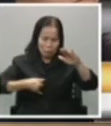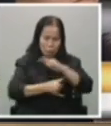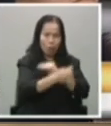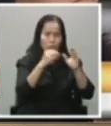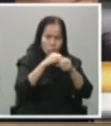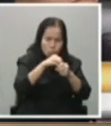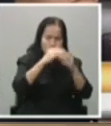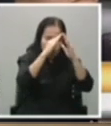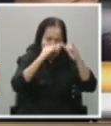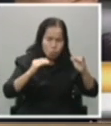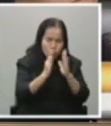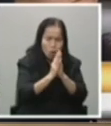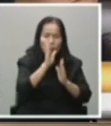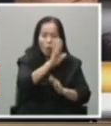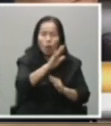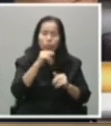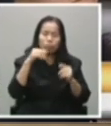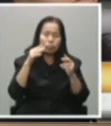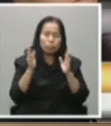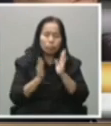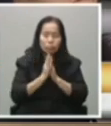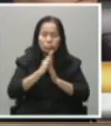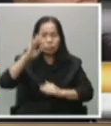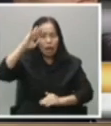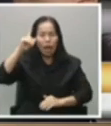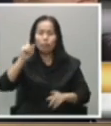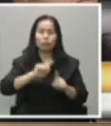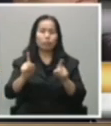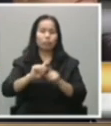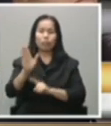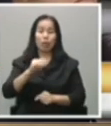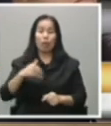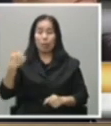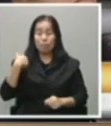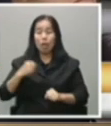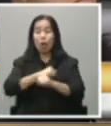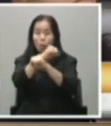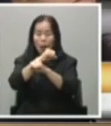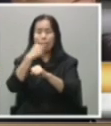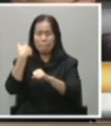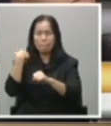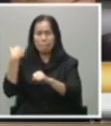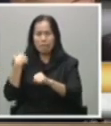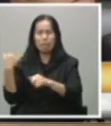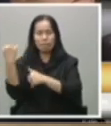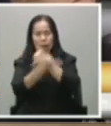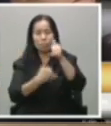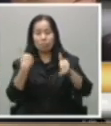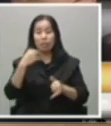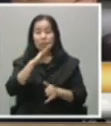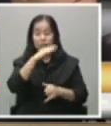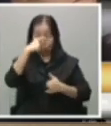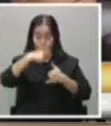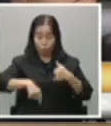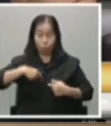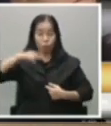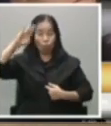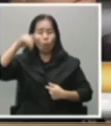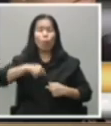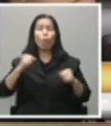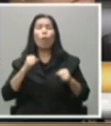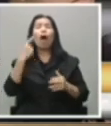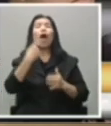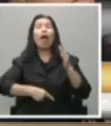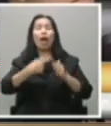ะครับส่วนเรื่องการรปภ.นั้นเนี่ยไม่จำเป็นนะครับเขามีหน่วยงานอารักขายิ่งท่านเป็นชายชาติทหารด้วยท่านไปกลัวอะไรครับท่านประ